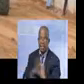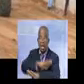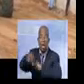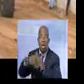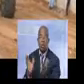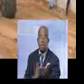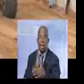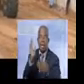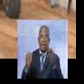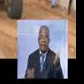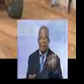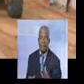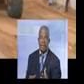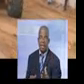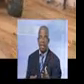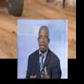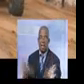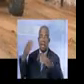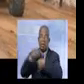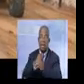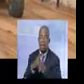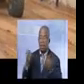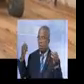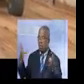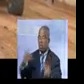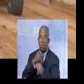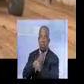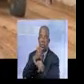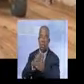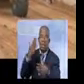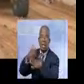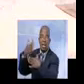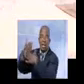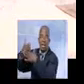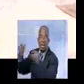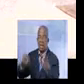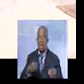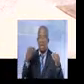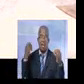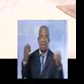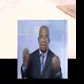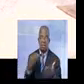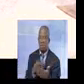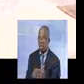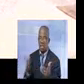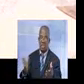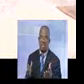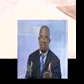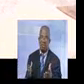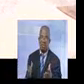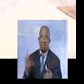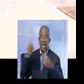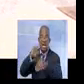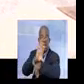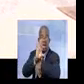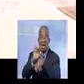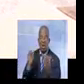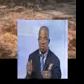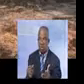créer 9500 emplois et surtout de distribuer 1000 milliards de salaires. Relativement à la Côte